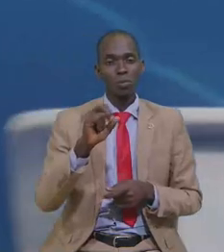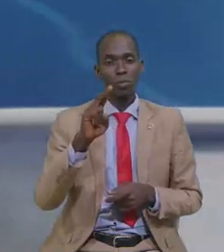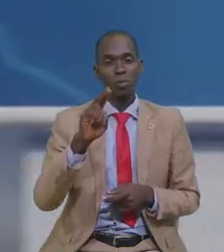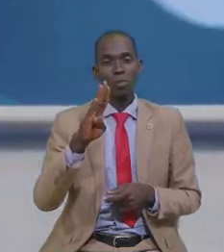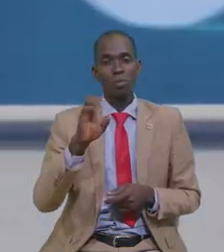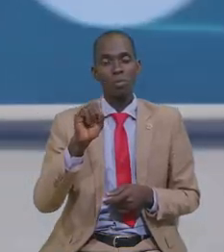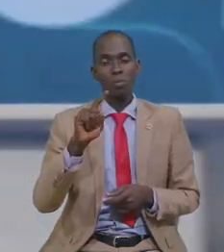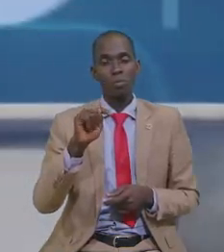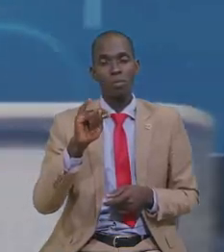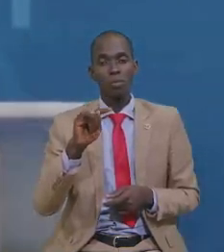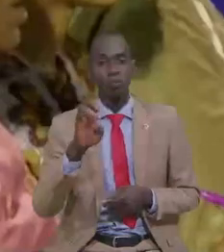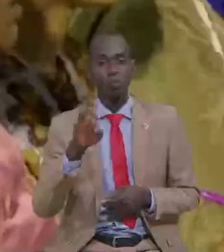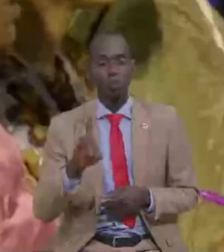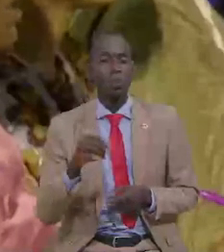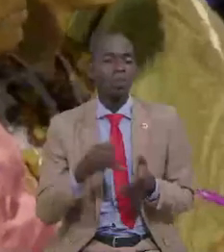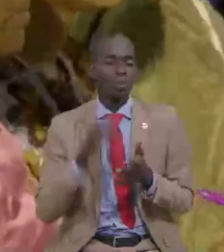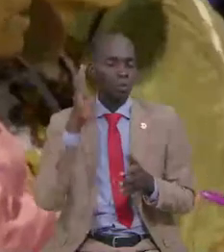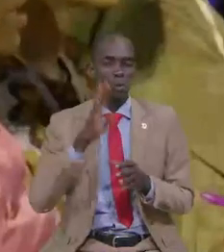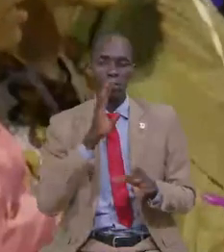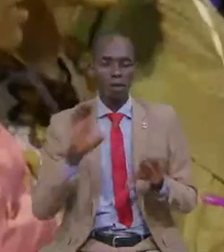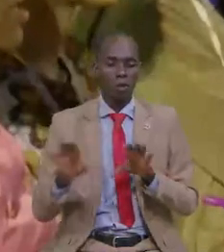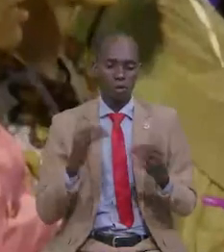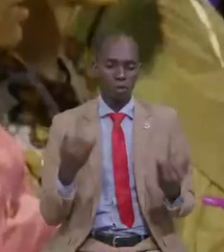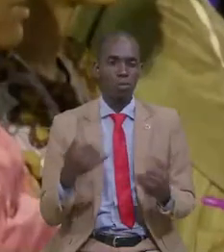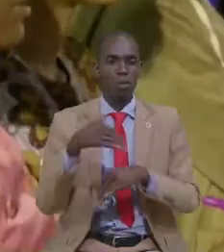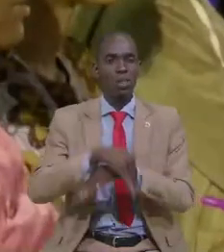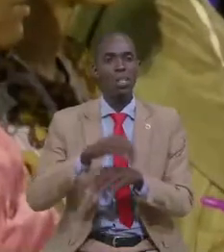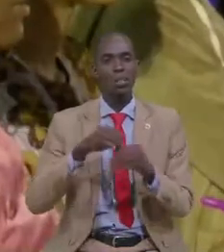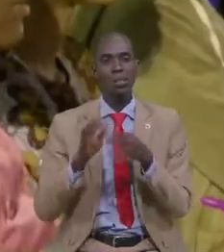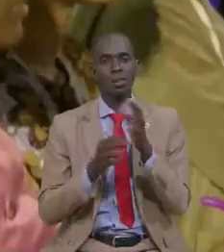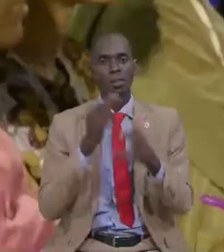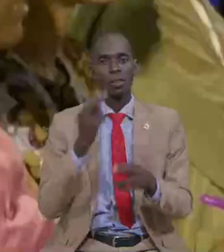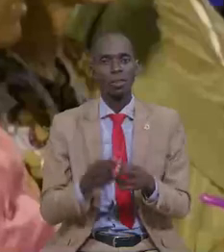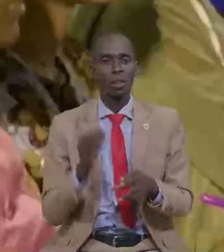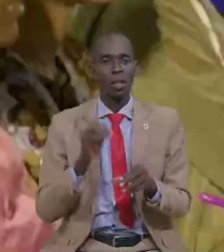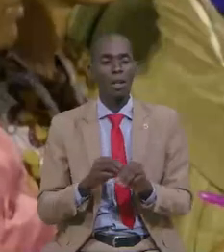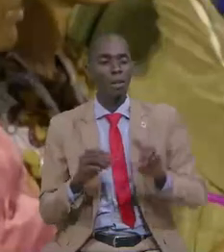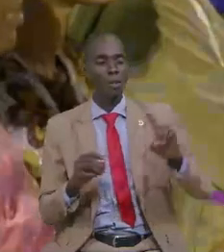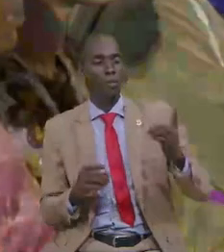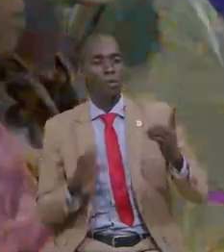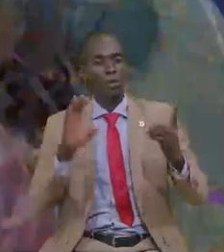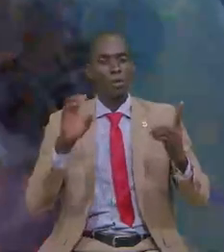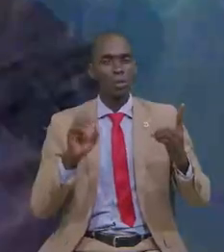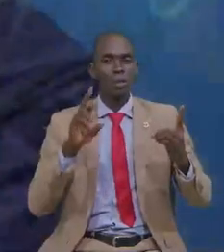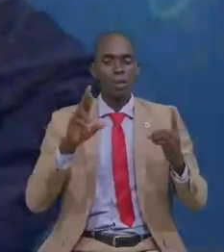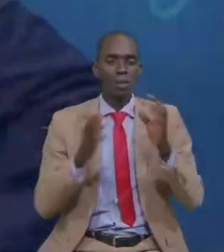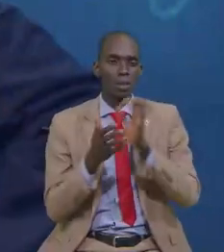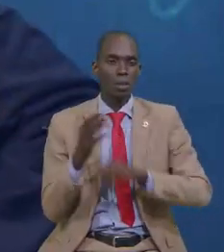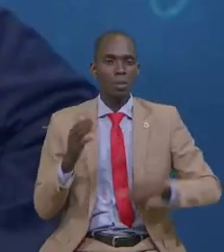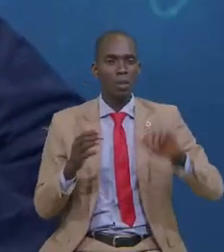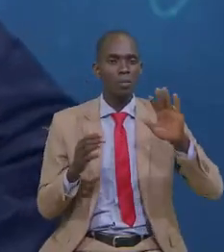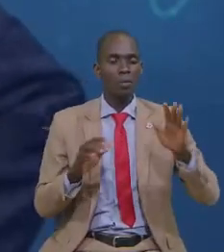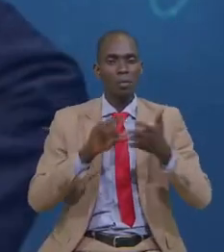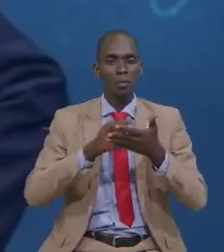substitut, ce sera fait ce soir au nom de Jésus-Christ. Nous allons à 1 Corinthiens